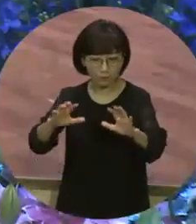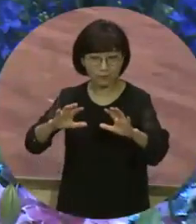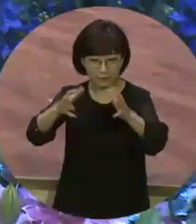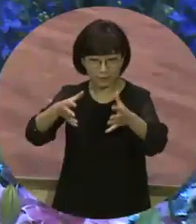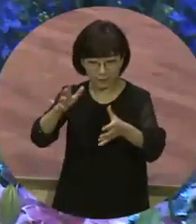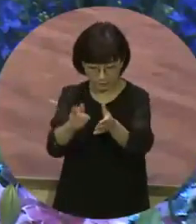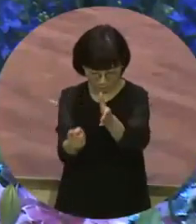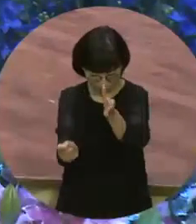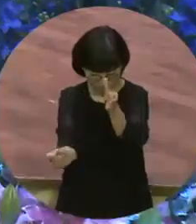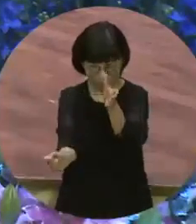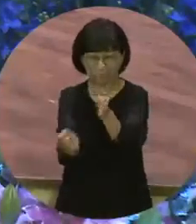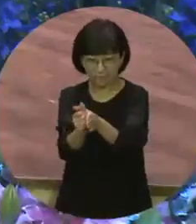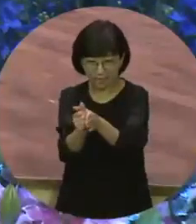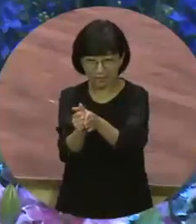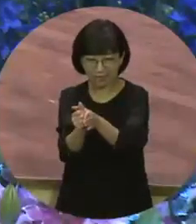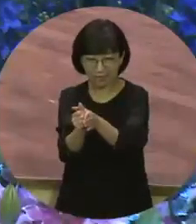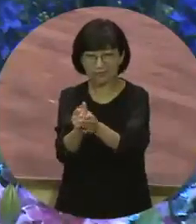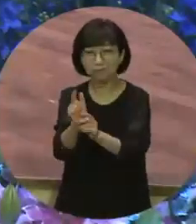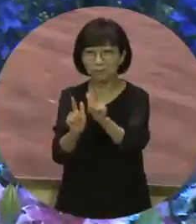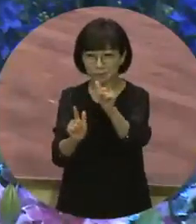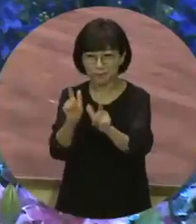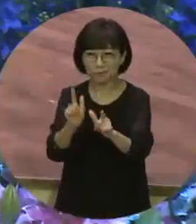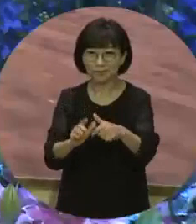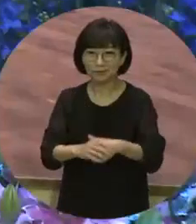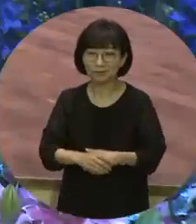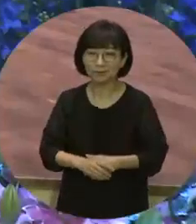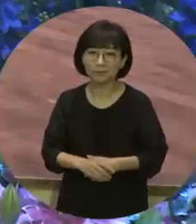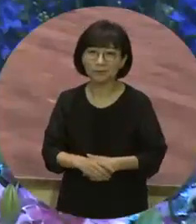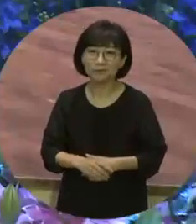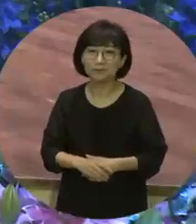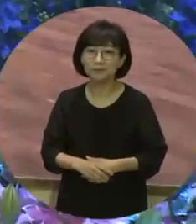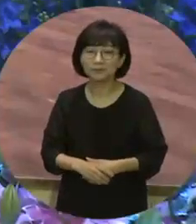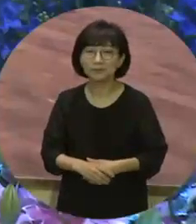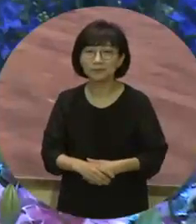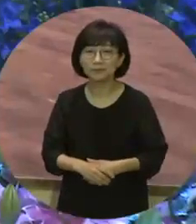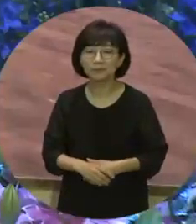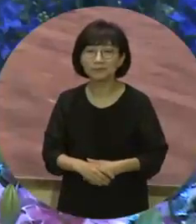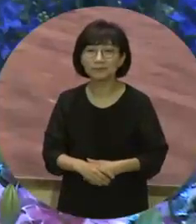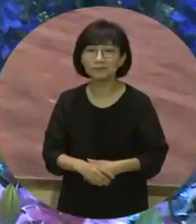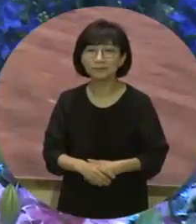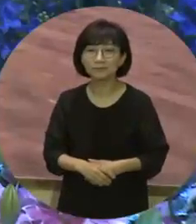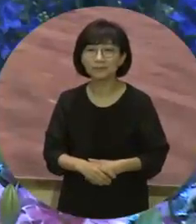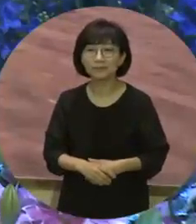소망이에요. 이야 진짜 가능성이 있다.